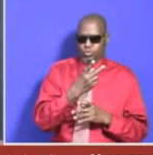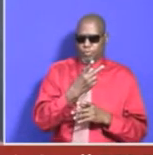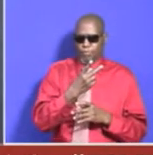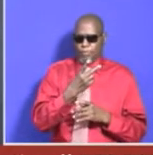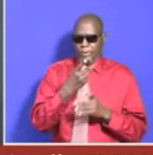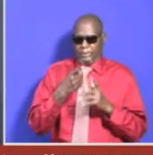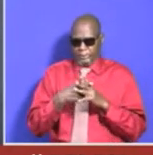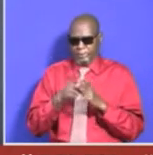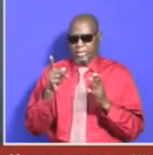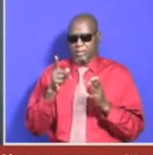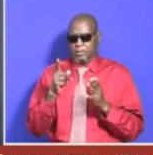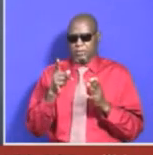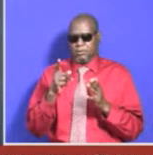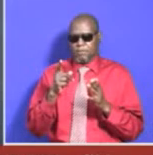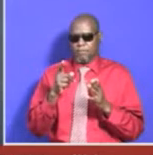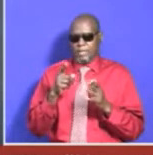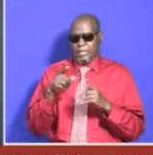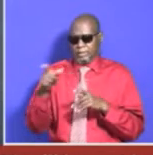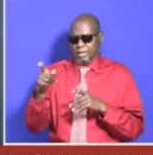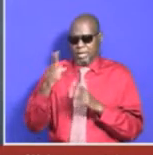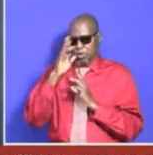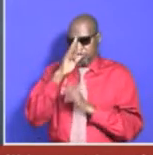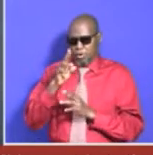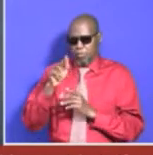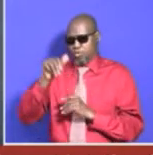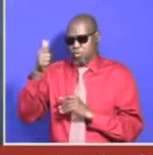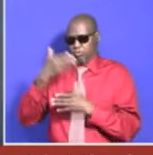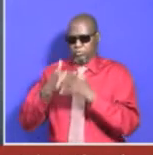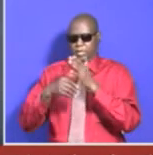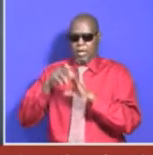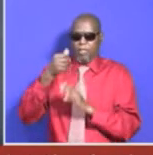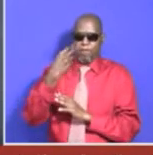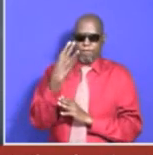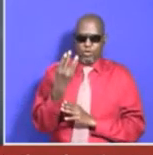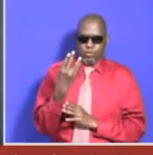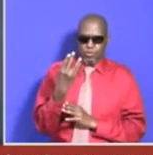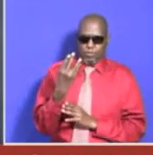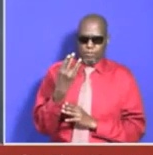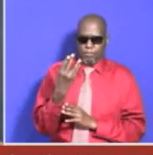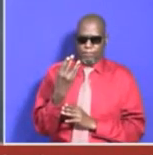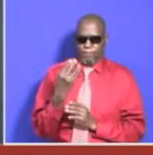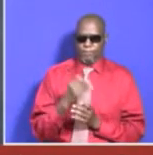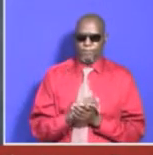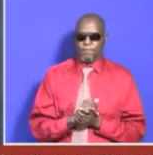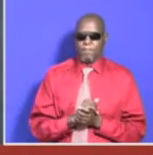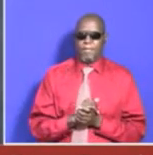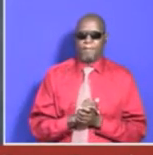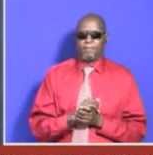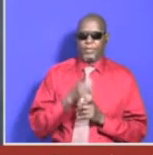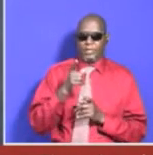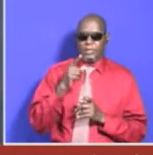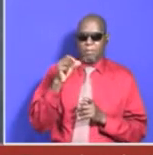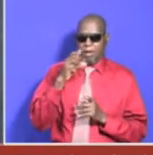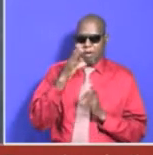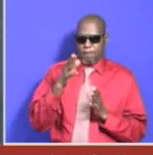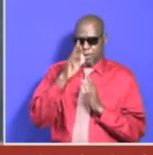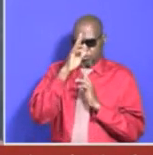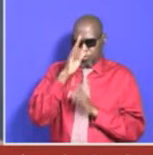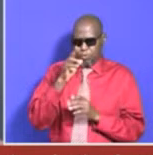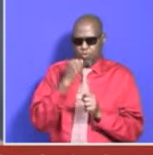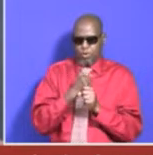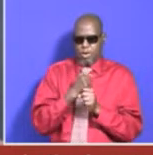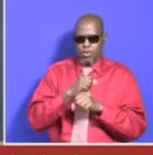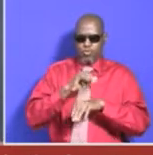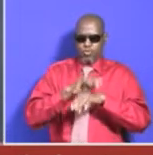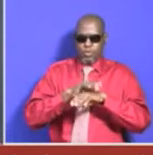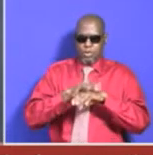starting, na mheshimiwa atajenga zingine 4 to start with at the minimum. Tayari mheshimiwa governor umefanya kazi nzuri sana mheshimiwa Ntutu,